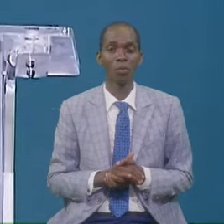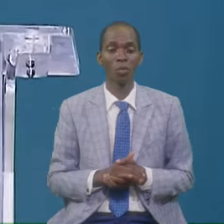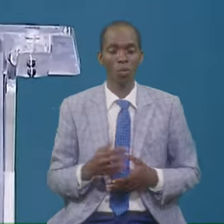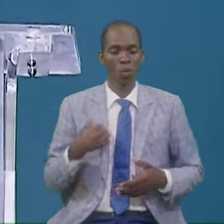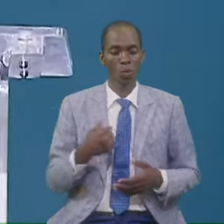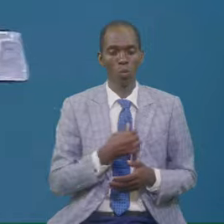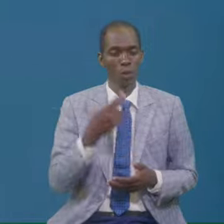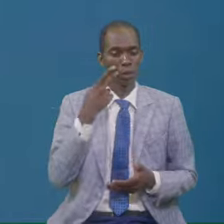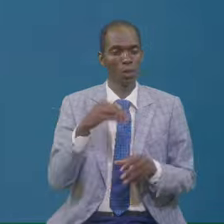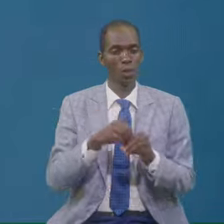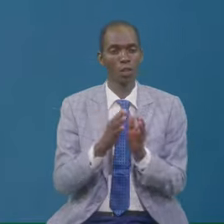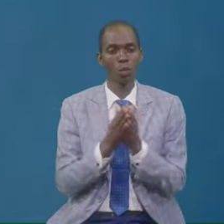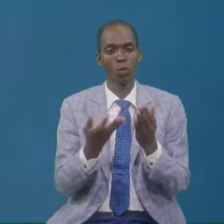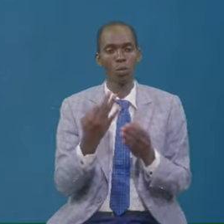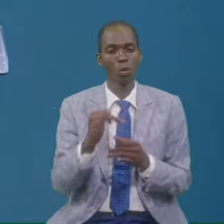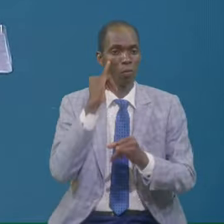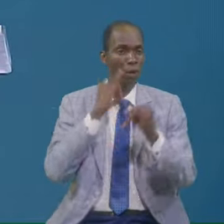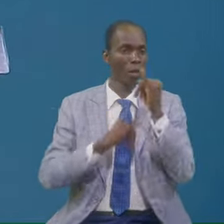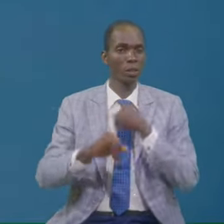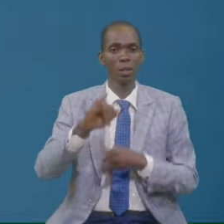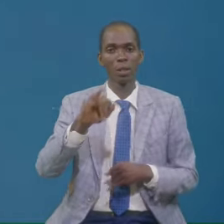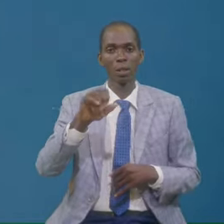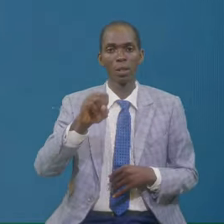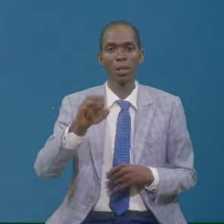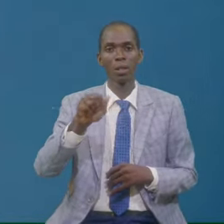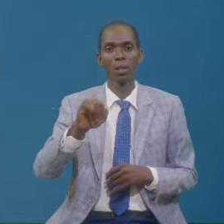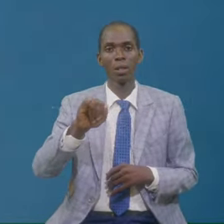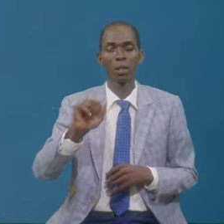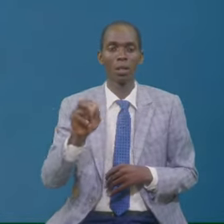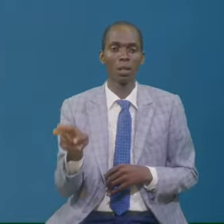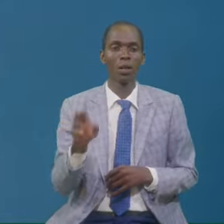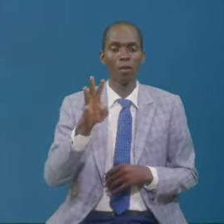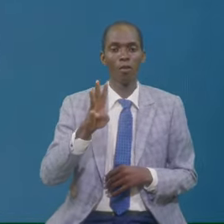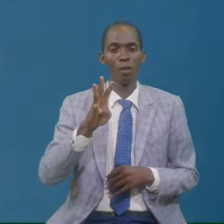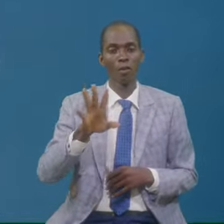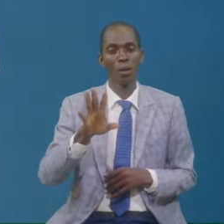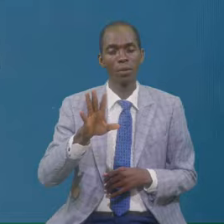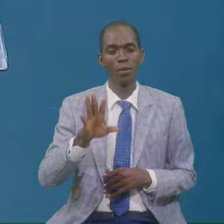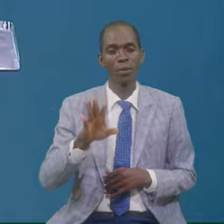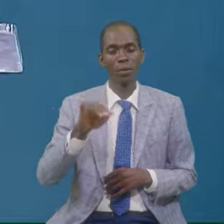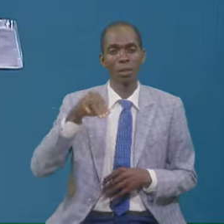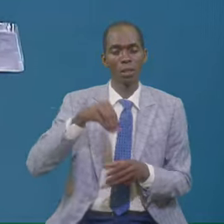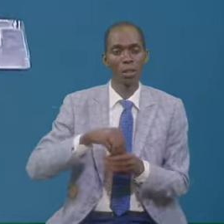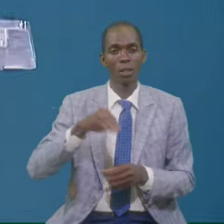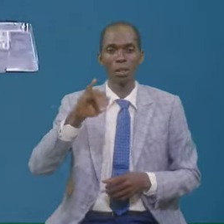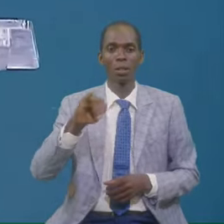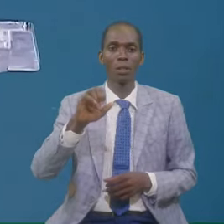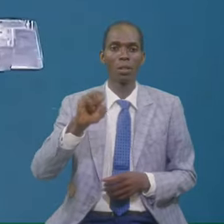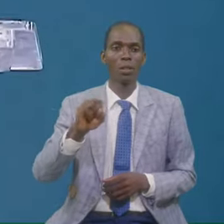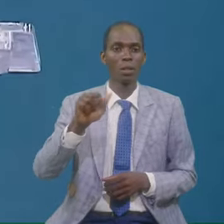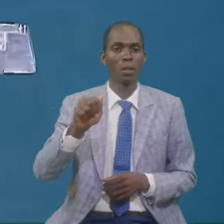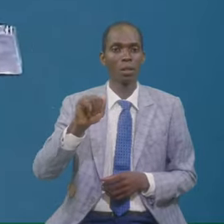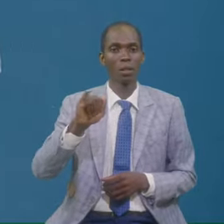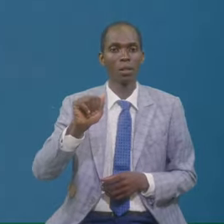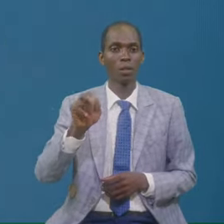chapter 45. ఇక్కడ ఆయన ఈ రీతిగా బలమైన కోటగా మాట్లాడుతున్నారు. Isaiah chapter 45.